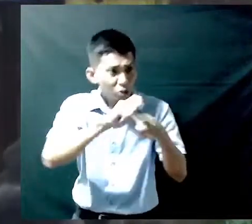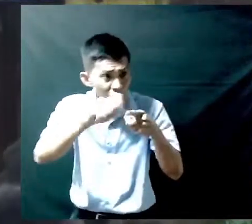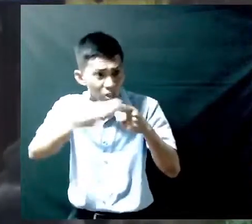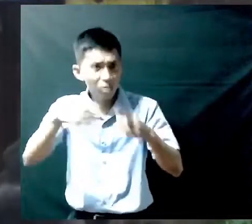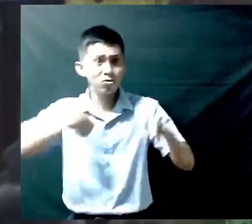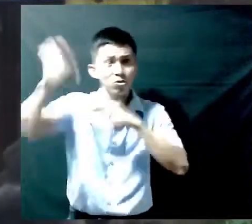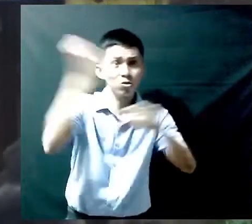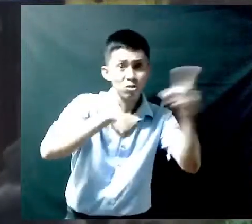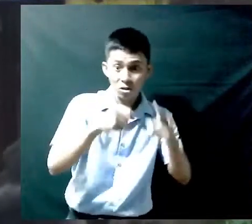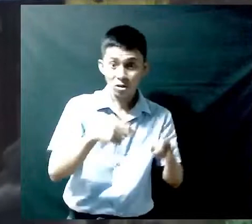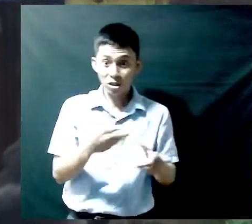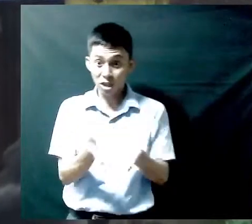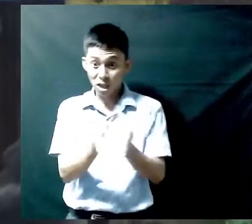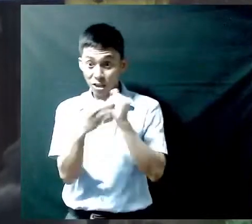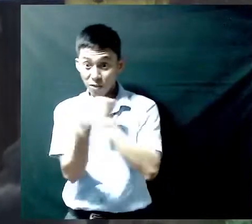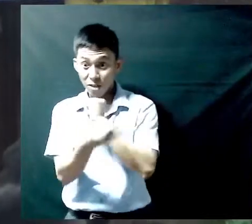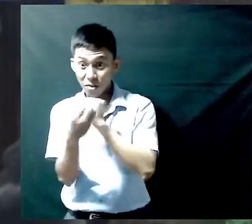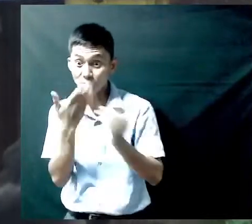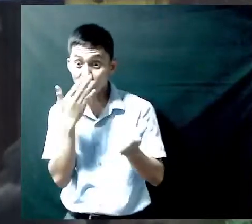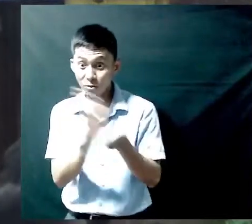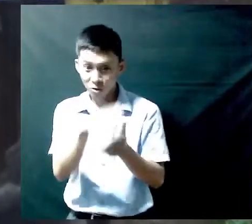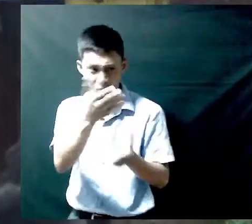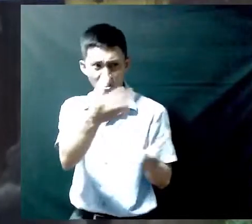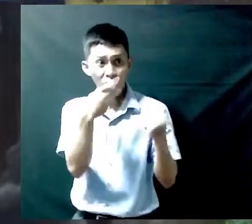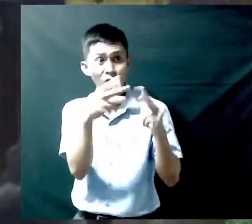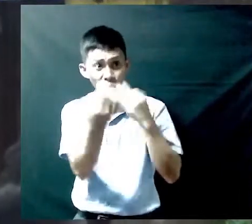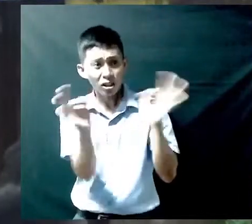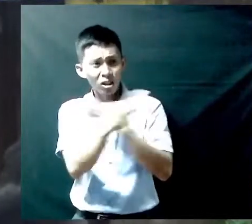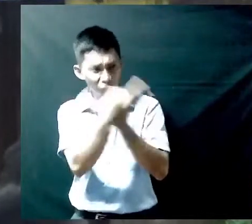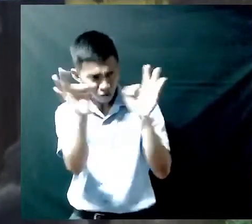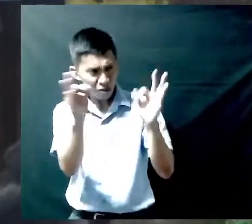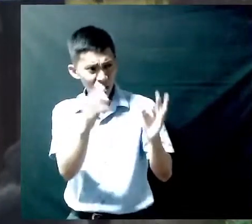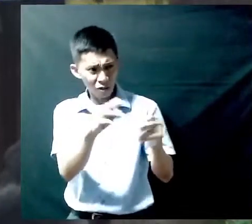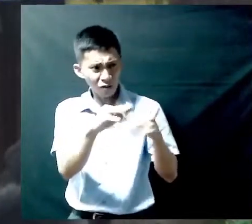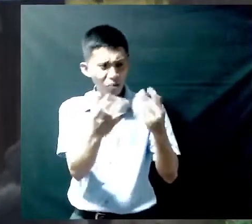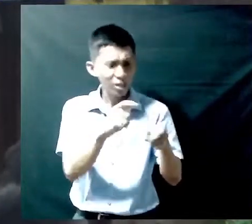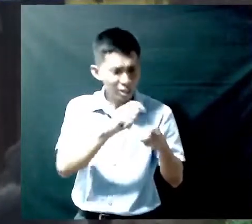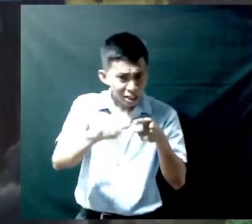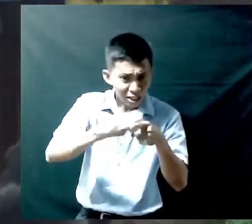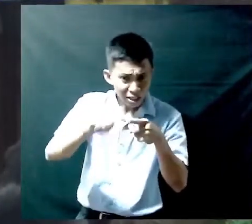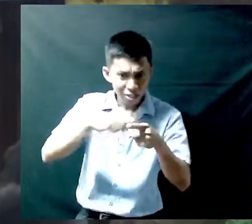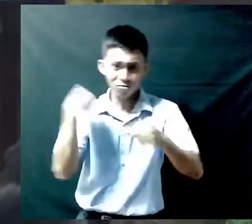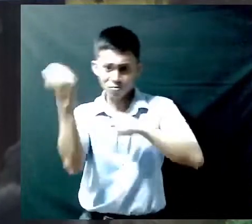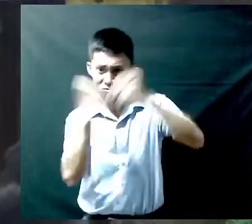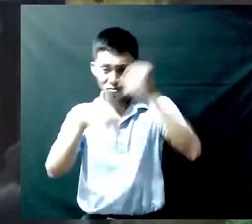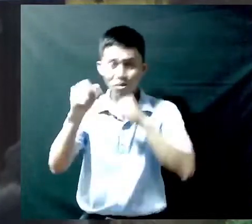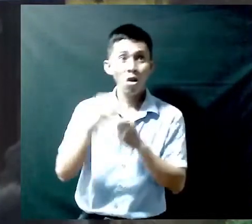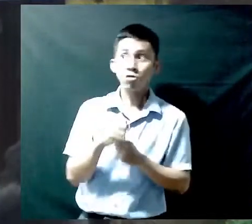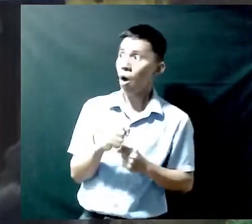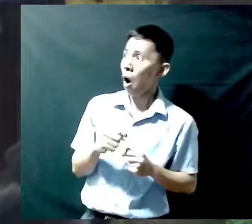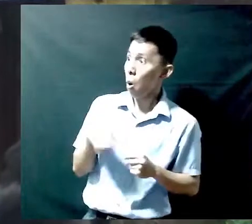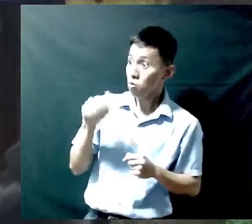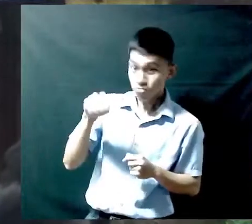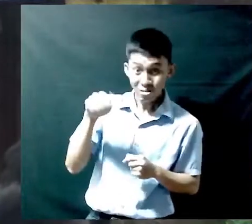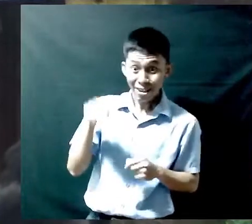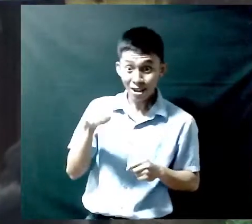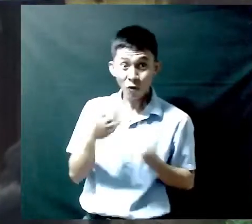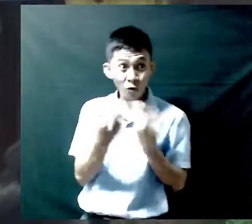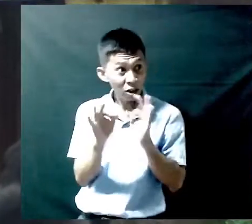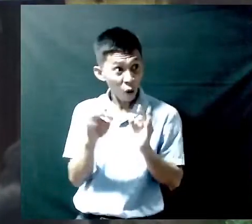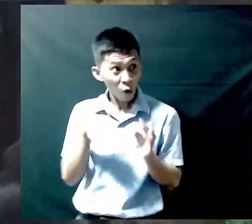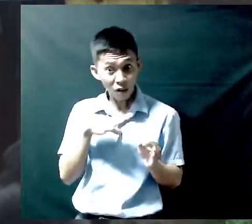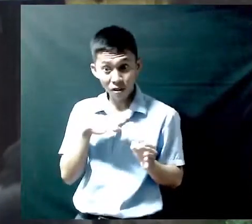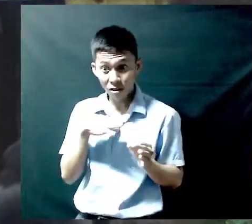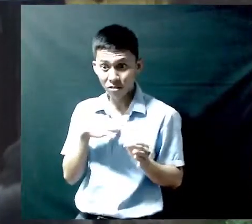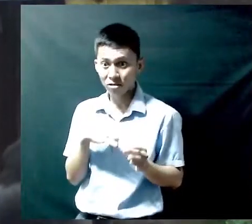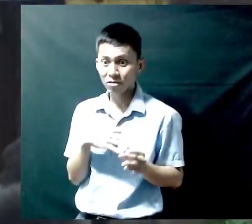interest. Bakit? Kasi ang sabi ng mga gang members, pag natuto tayo neto, advantage to sa atin, sa